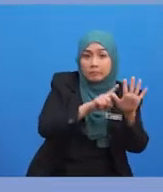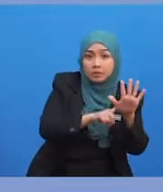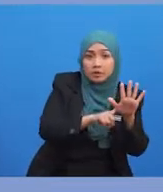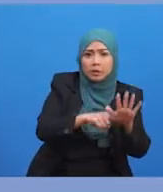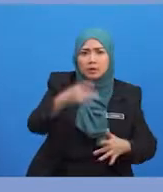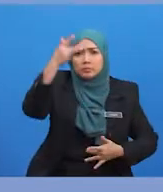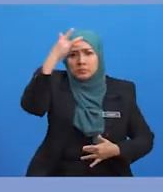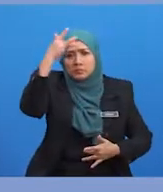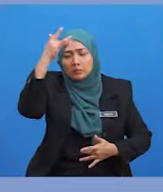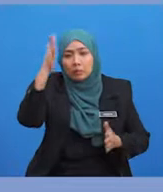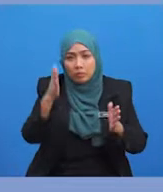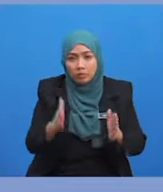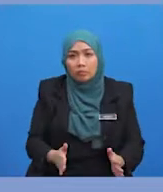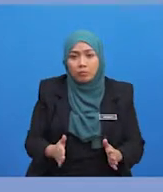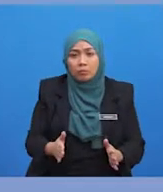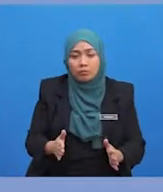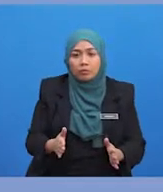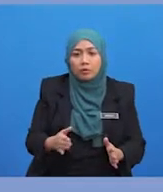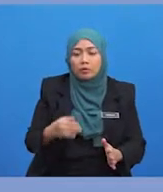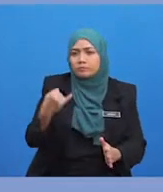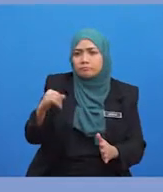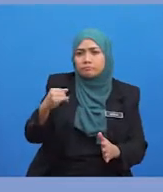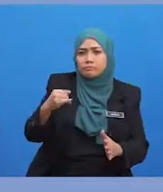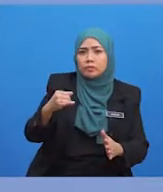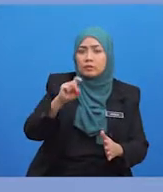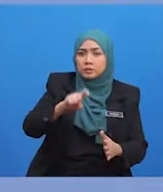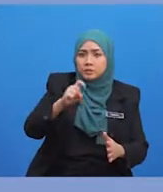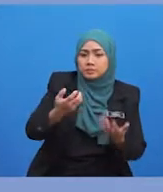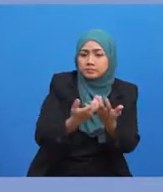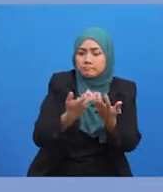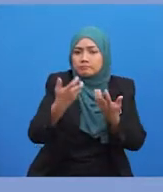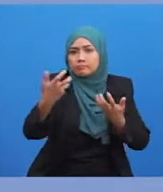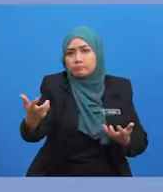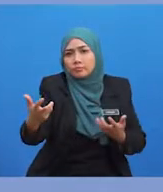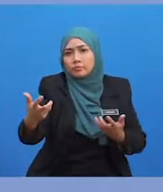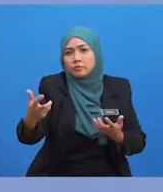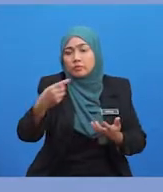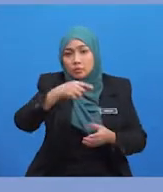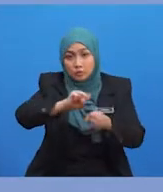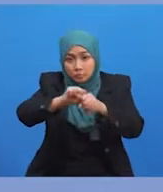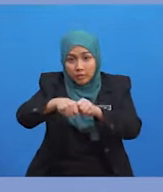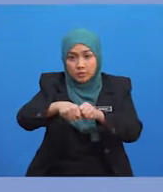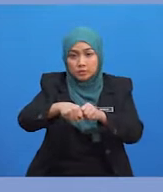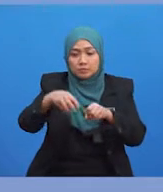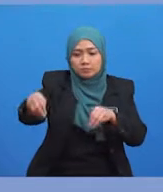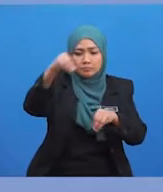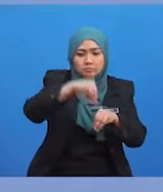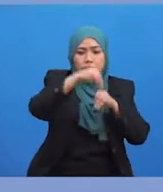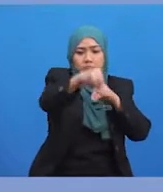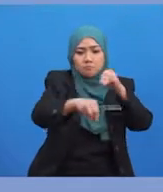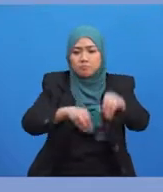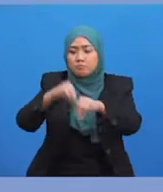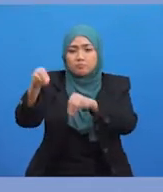berjangkit perlu dikuarantin agar penyakit tidak merebak. Balut luka